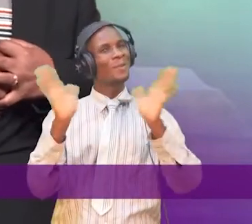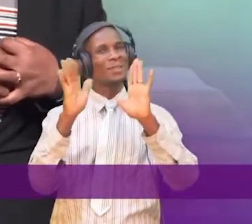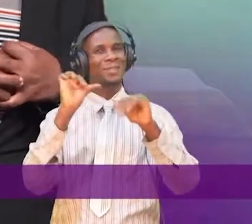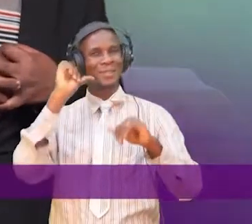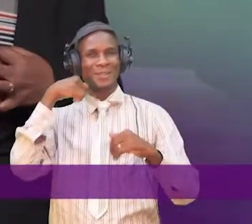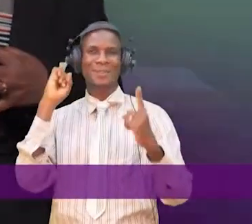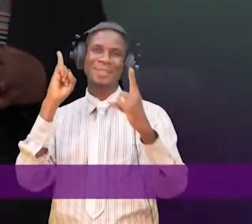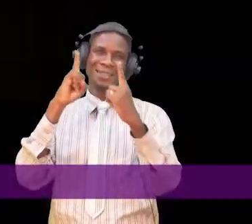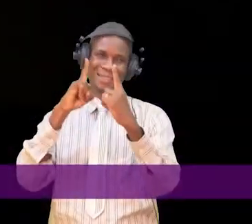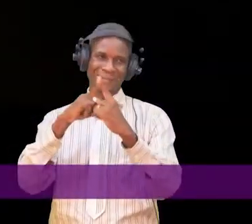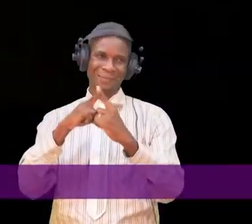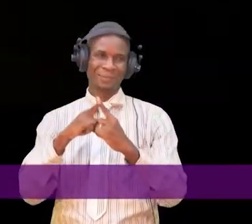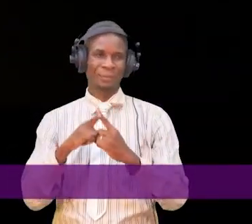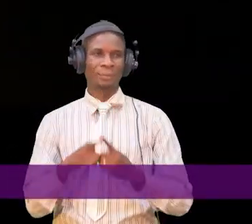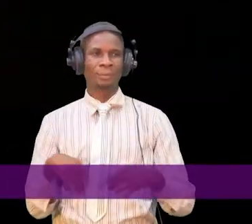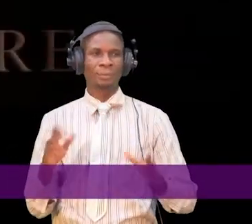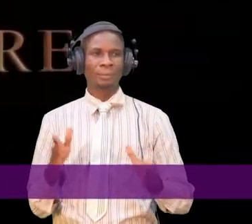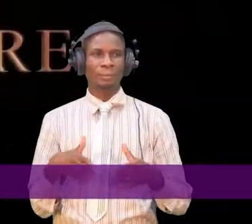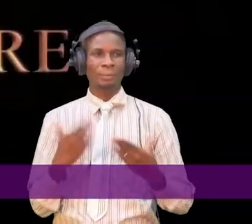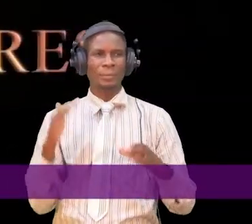pe tokutani lobi.